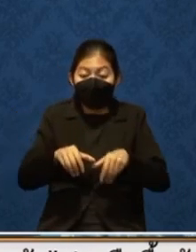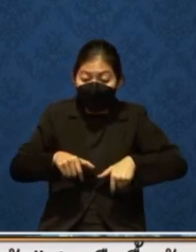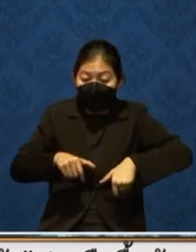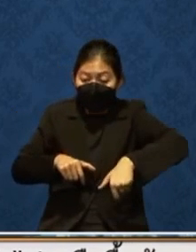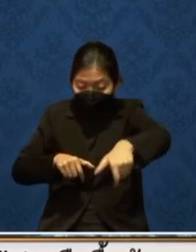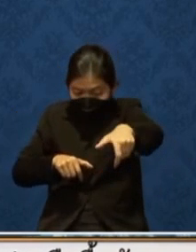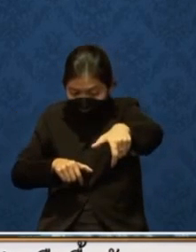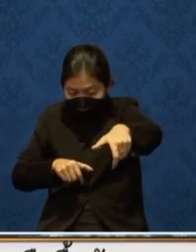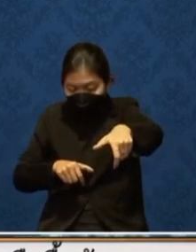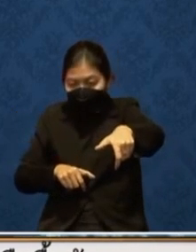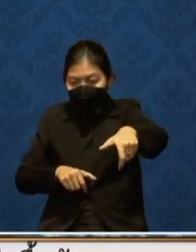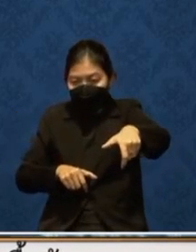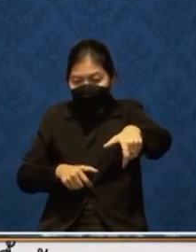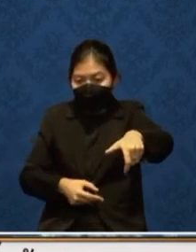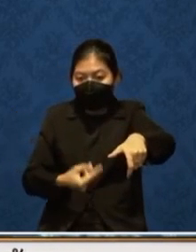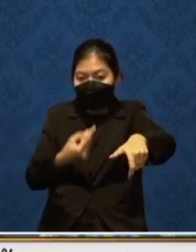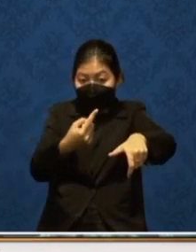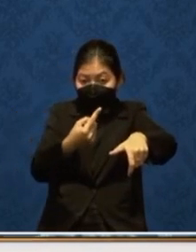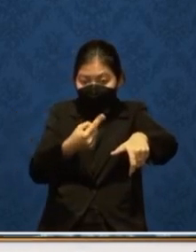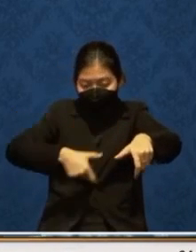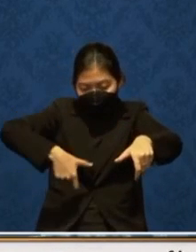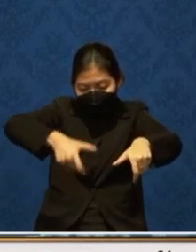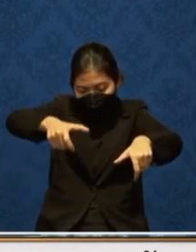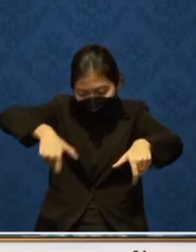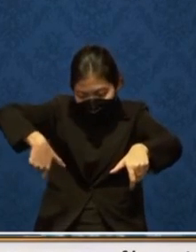าก 1 เป็น 4 ทาง